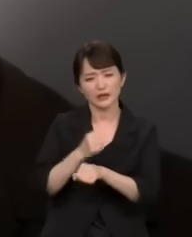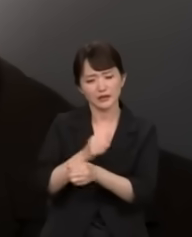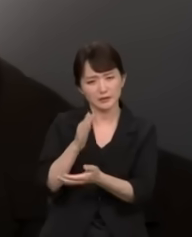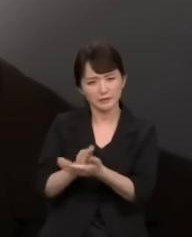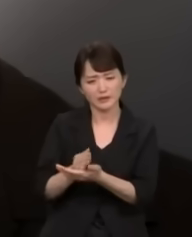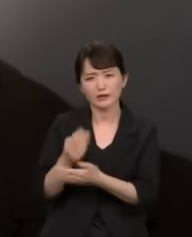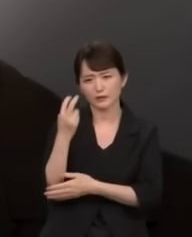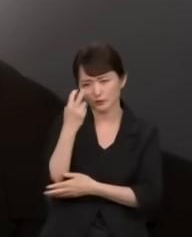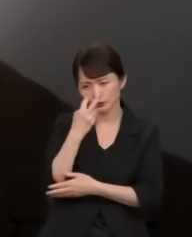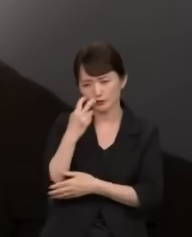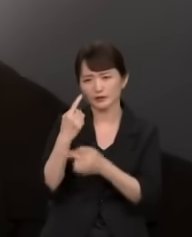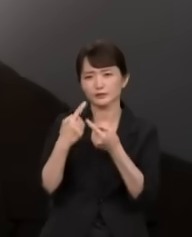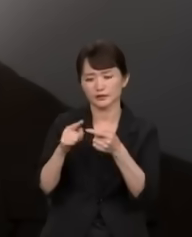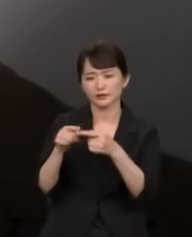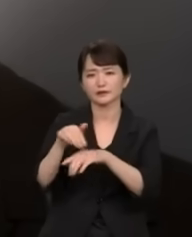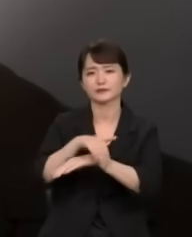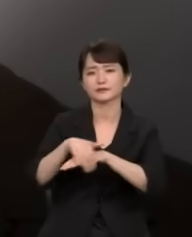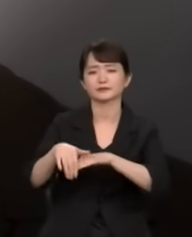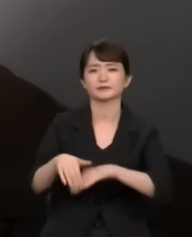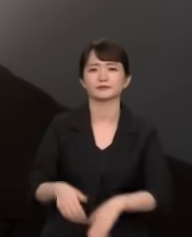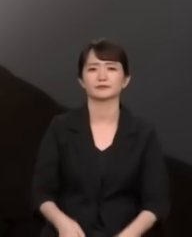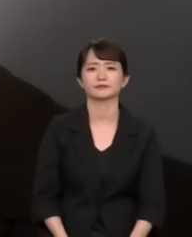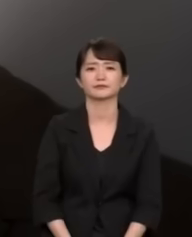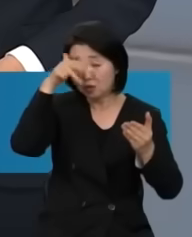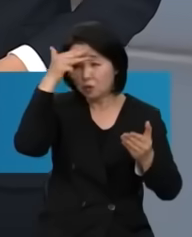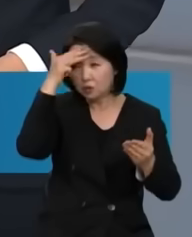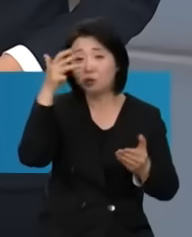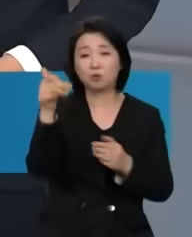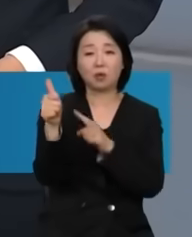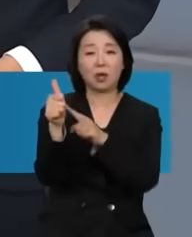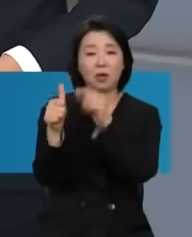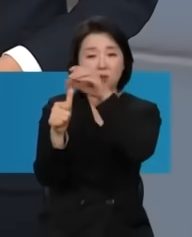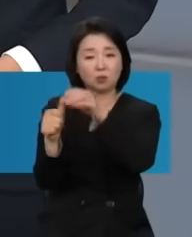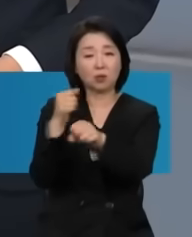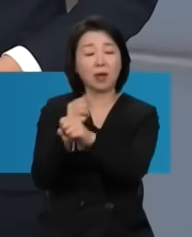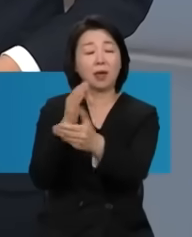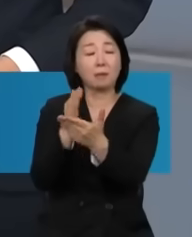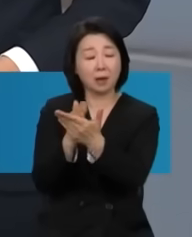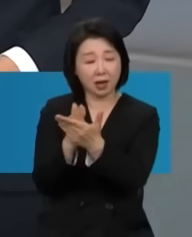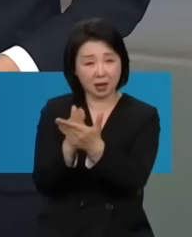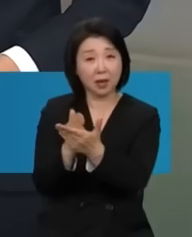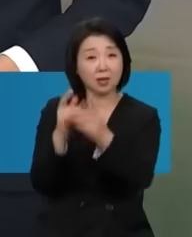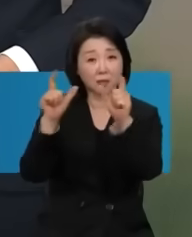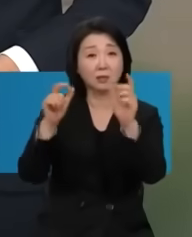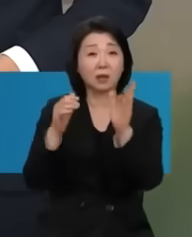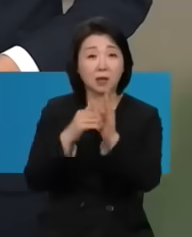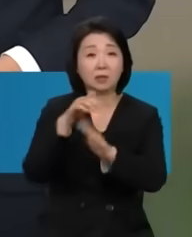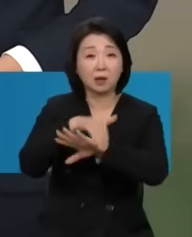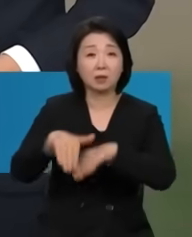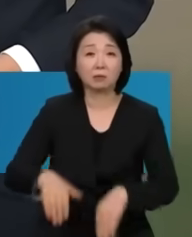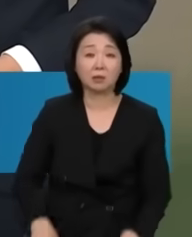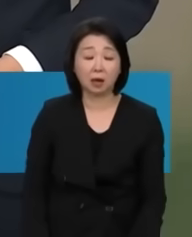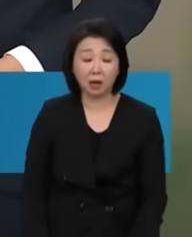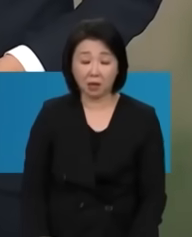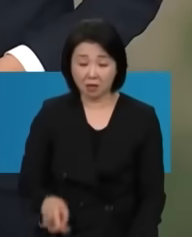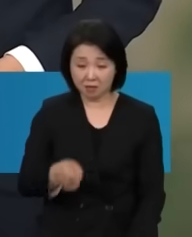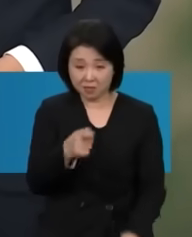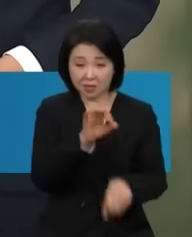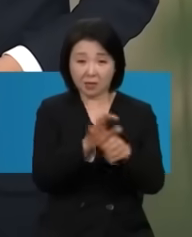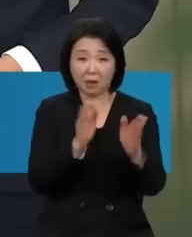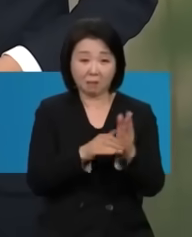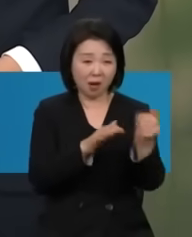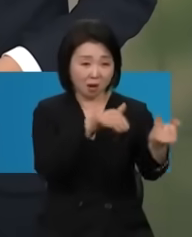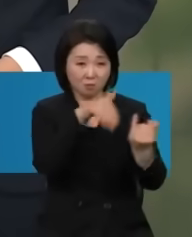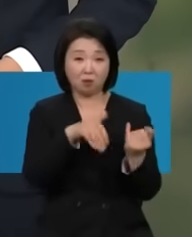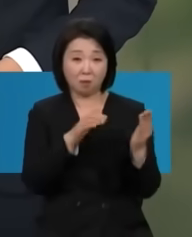검토합니다. JTBC 윤정주입니다. 최 씨는 흉기를 미리 산 뒤에 피해자를 불러낸 걸로 조사됐고